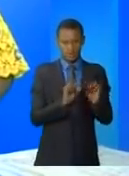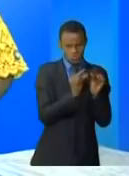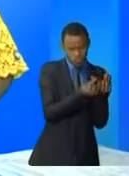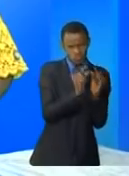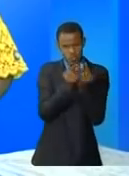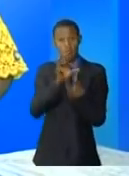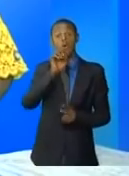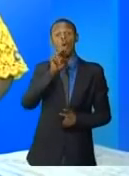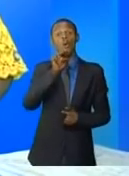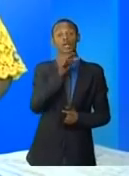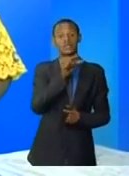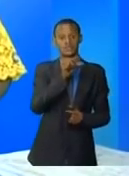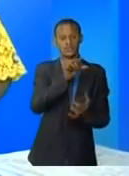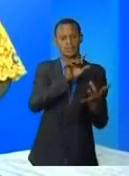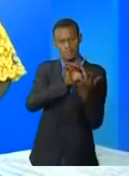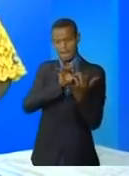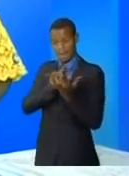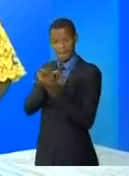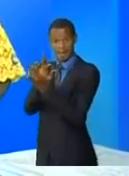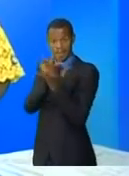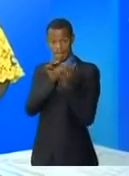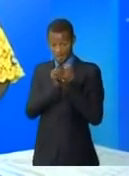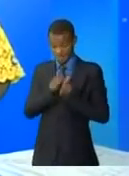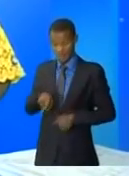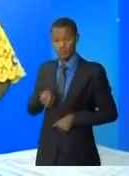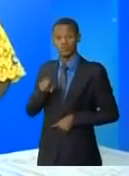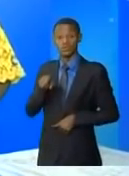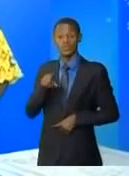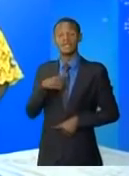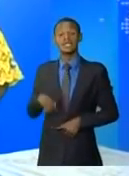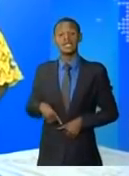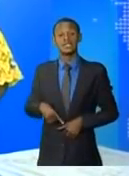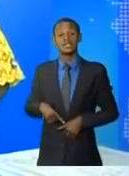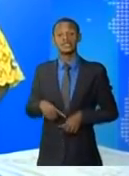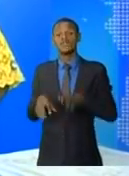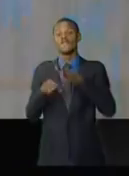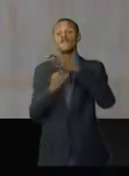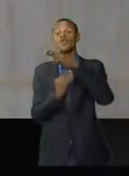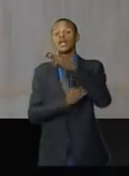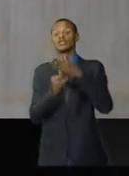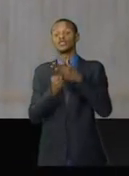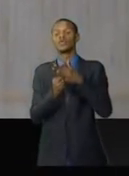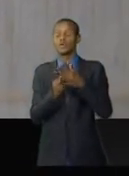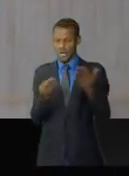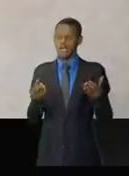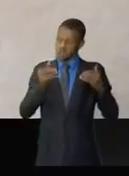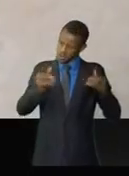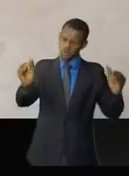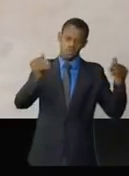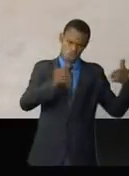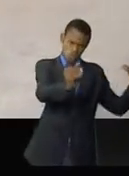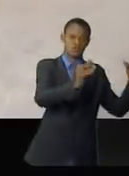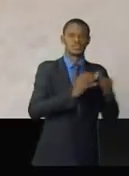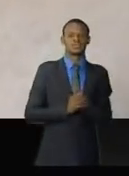le pays. C'est le cas de l'association Lisanga Yabana Congo. Edith Chala. Pour permettre